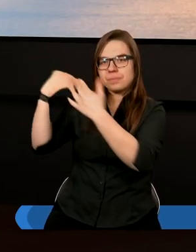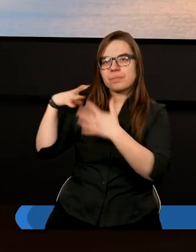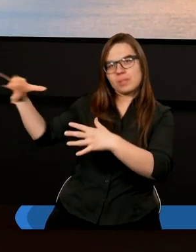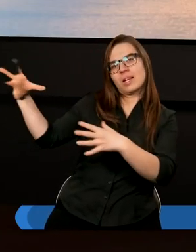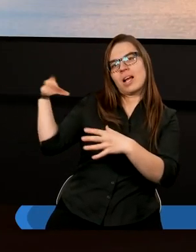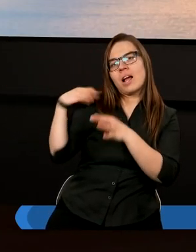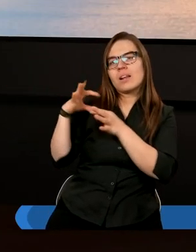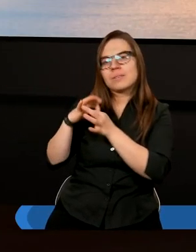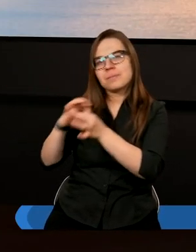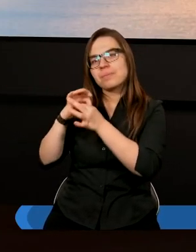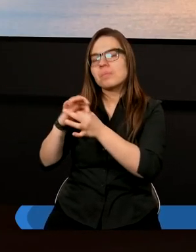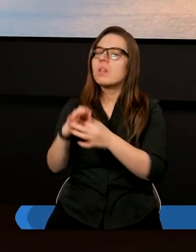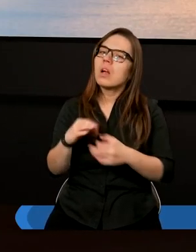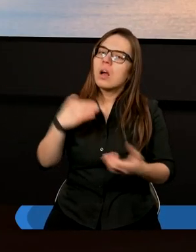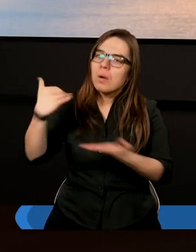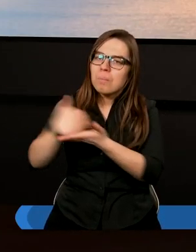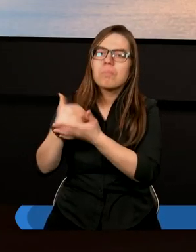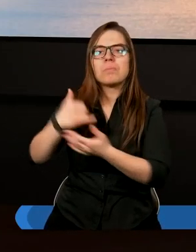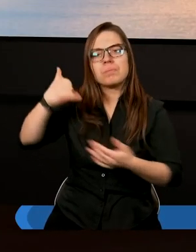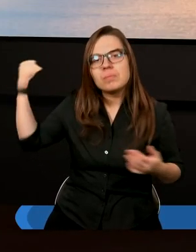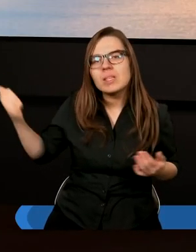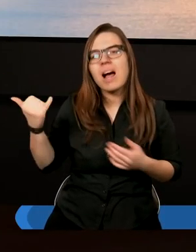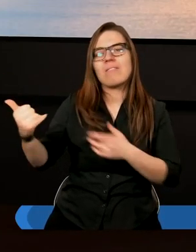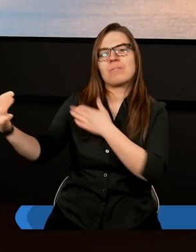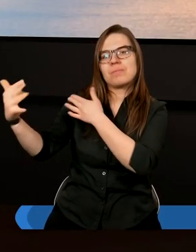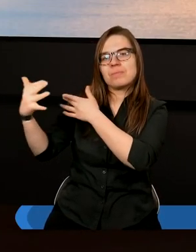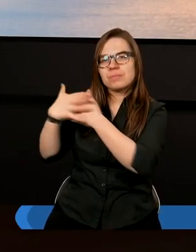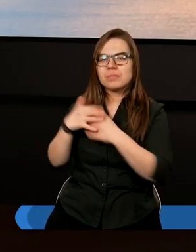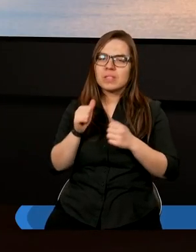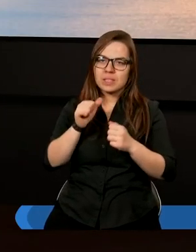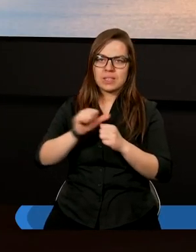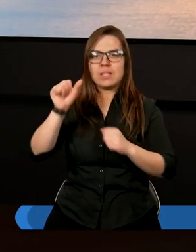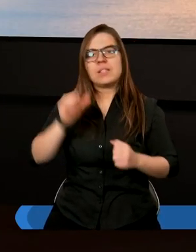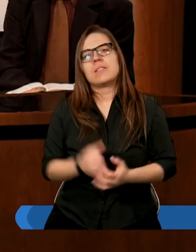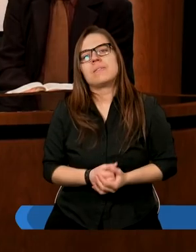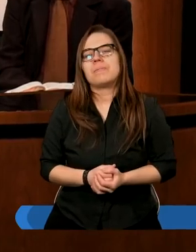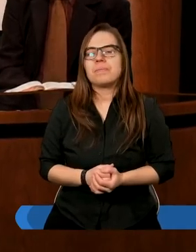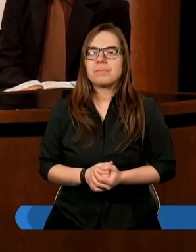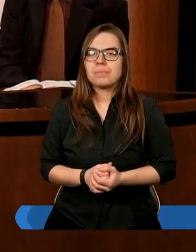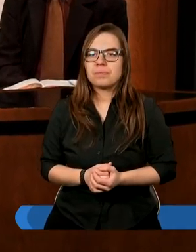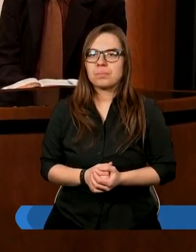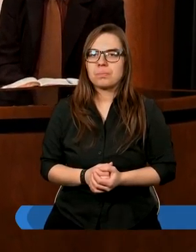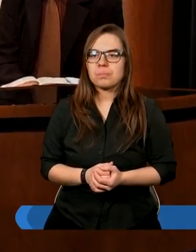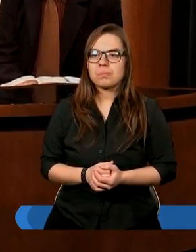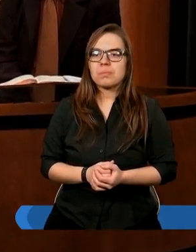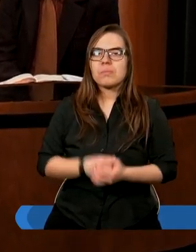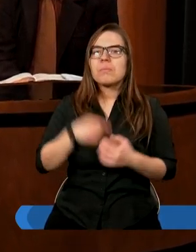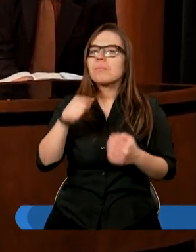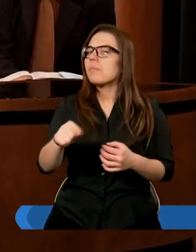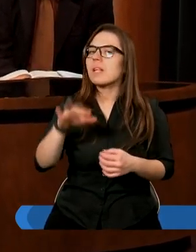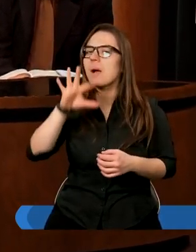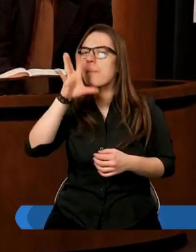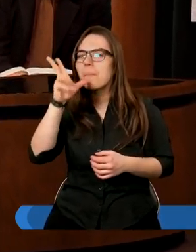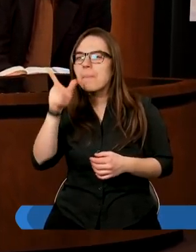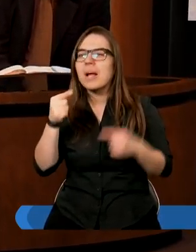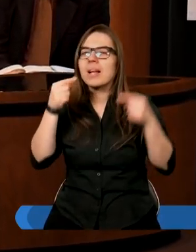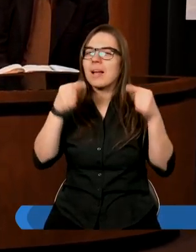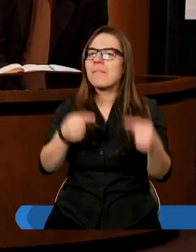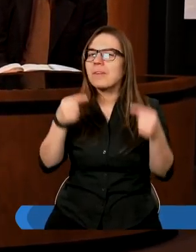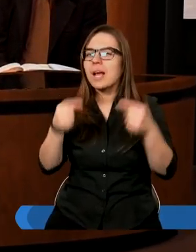zawsze, jak czytaliśmy, zawsze mnie wspomaga. Proszę. Tu są takie piękne